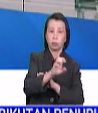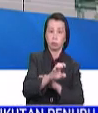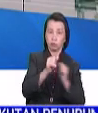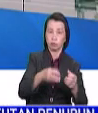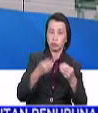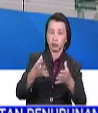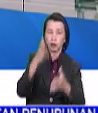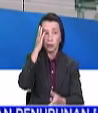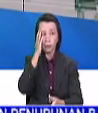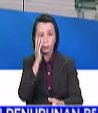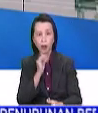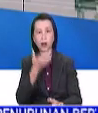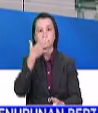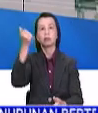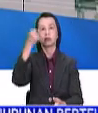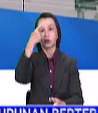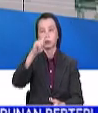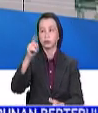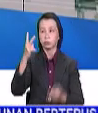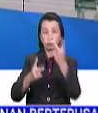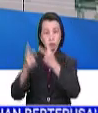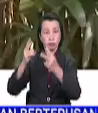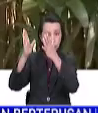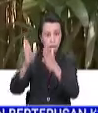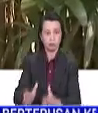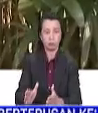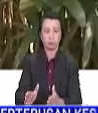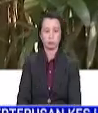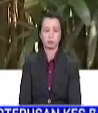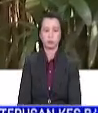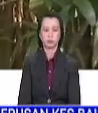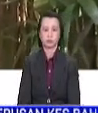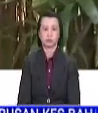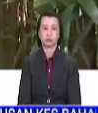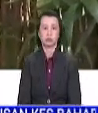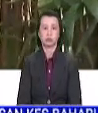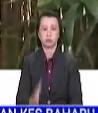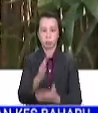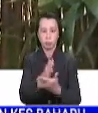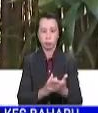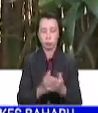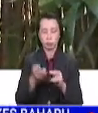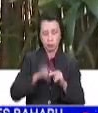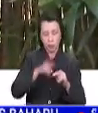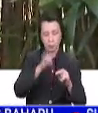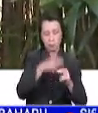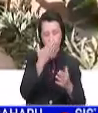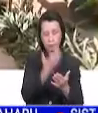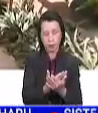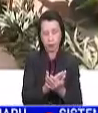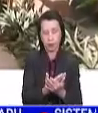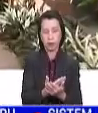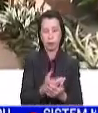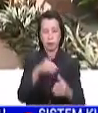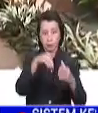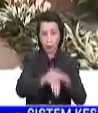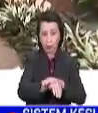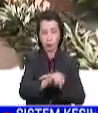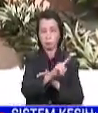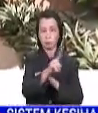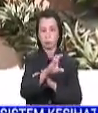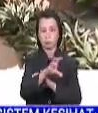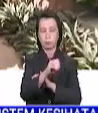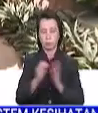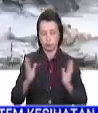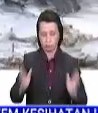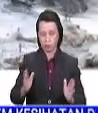memberi pengalaman bermakna kepada pengunjung beberapa penampang baikan infrastruktur sepanjang